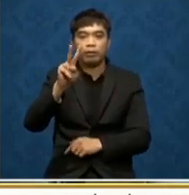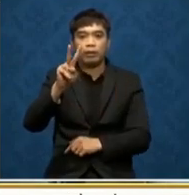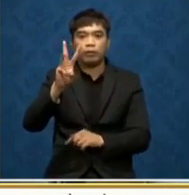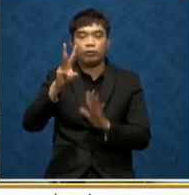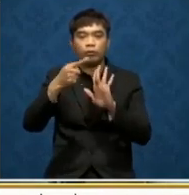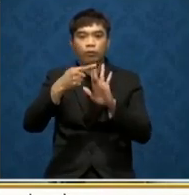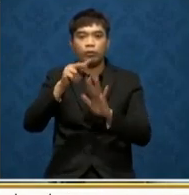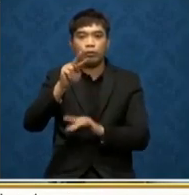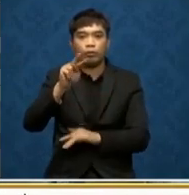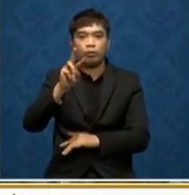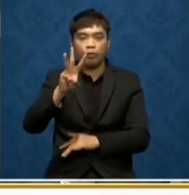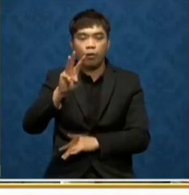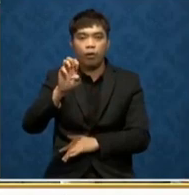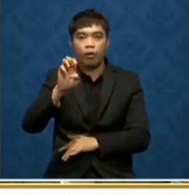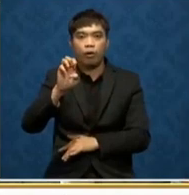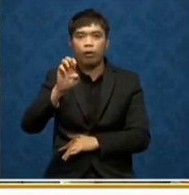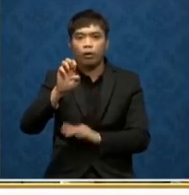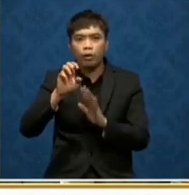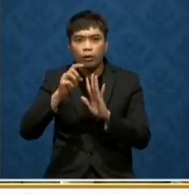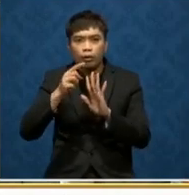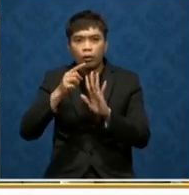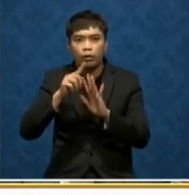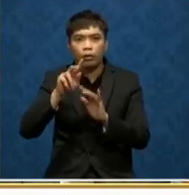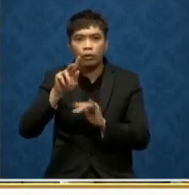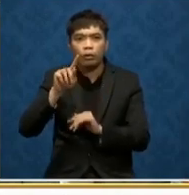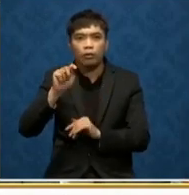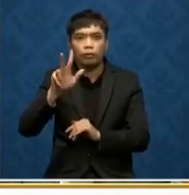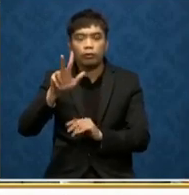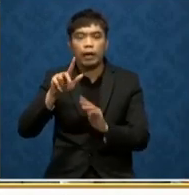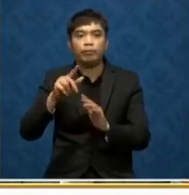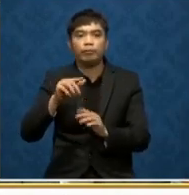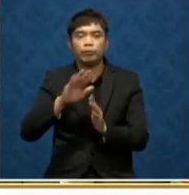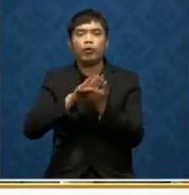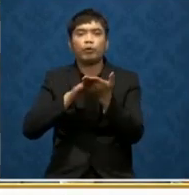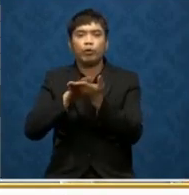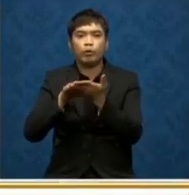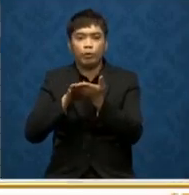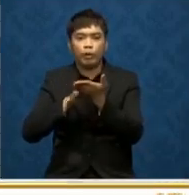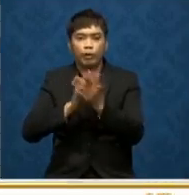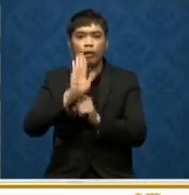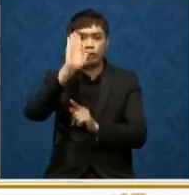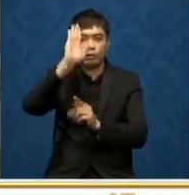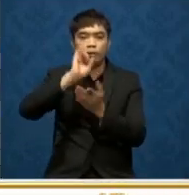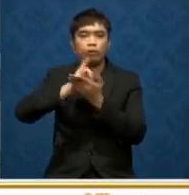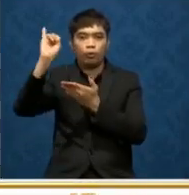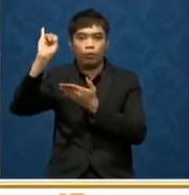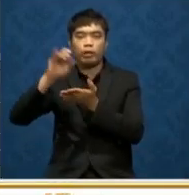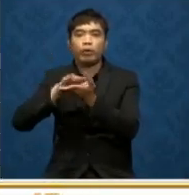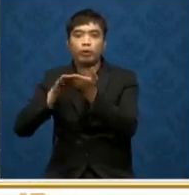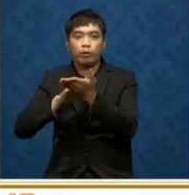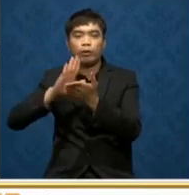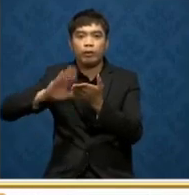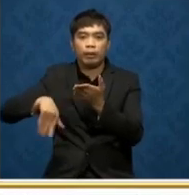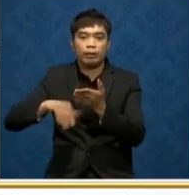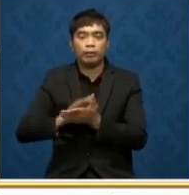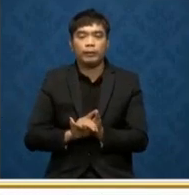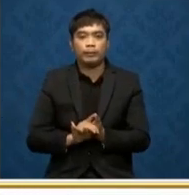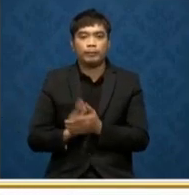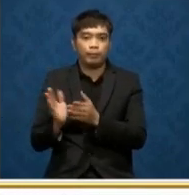ขอผู้รับรอง ด้วยครับ ครับครับขอบคุณครับต้องขอโทษด้วยนะครับเชิญท่านเลขาครับ